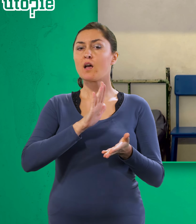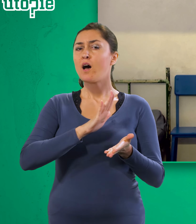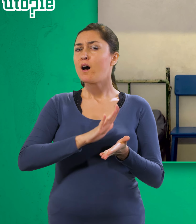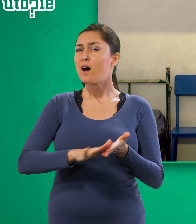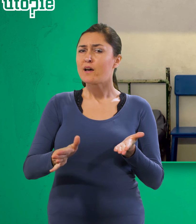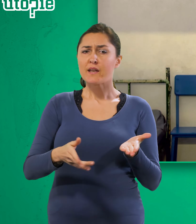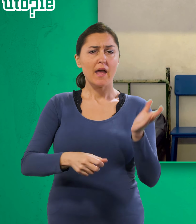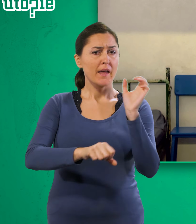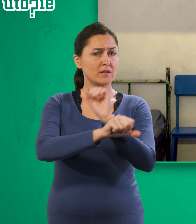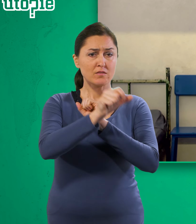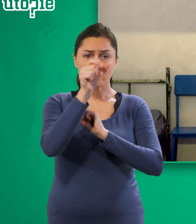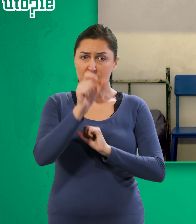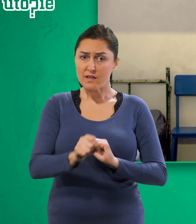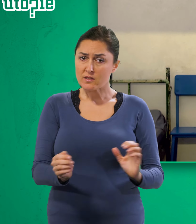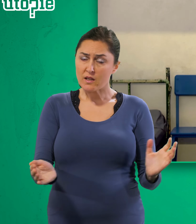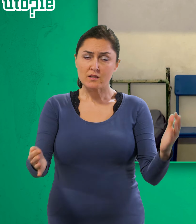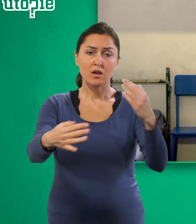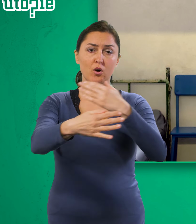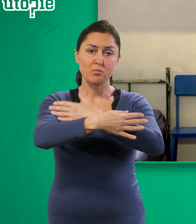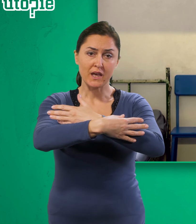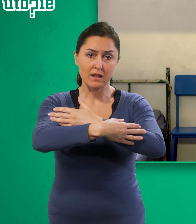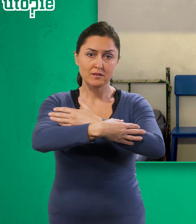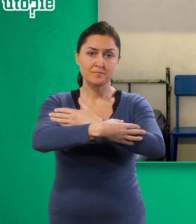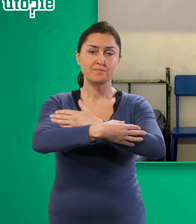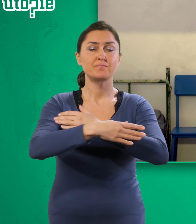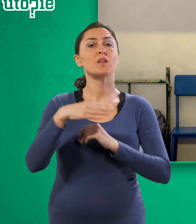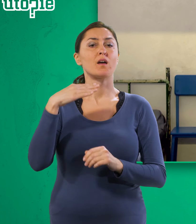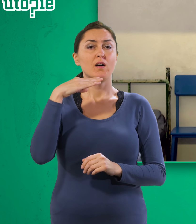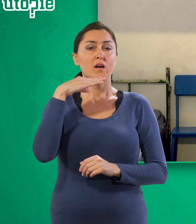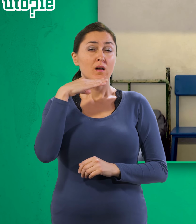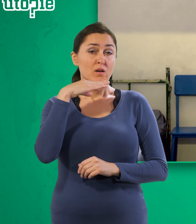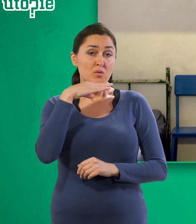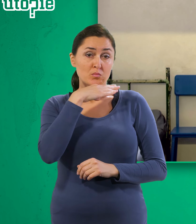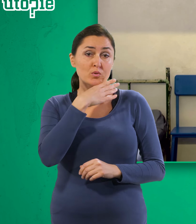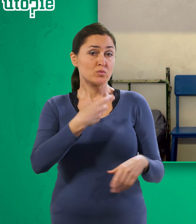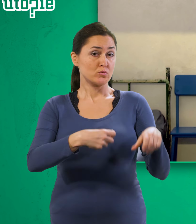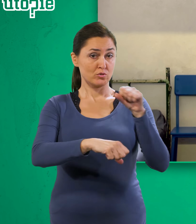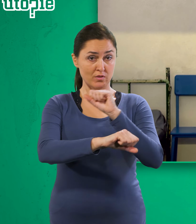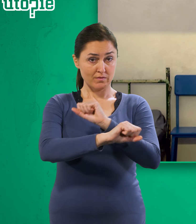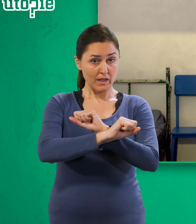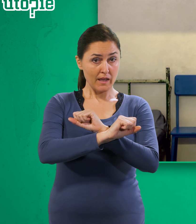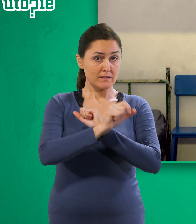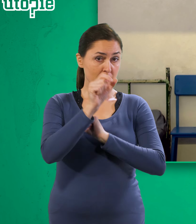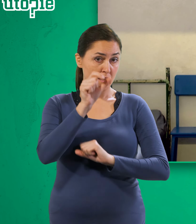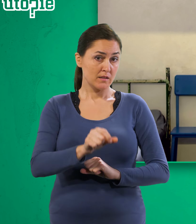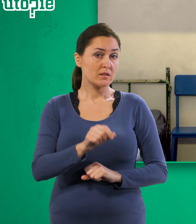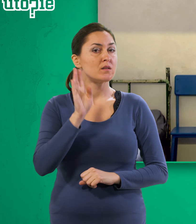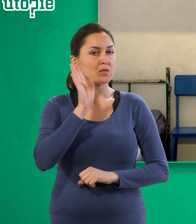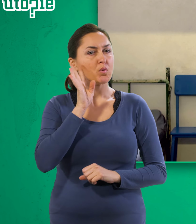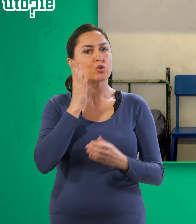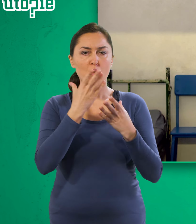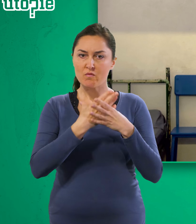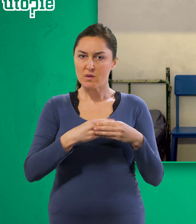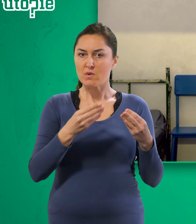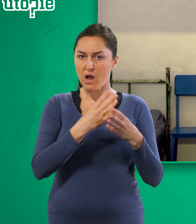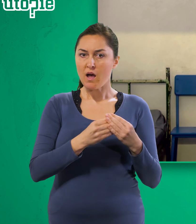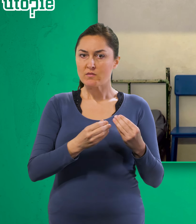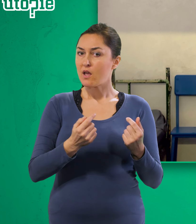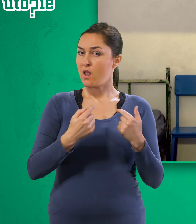odsouzané a nevíme proč, ale právě tohoto člověka si vybral, otevřel svůj náruč a tohoto